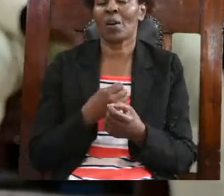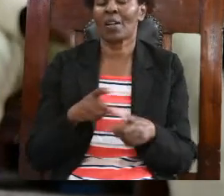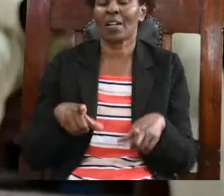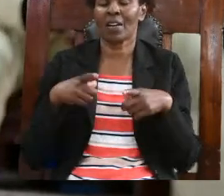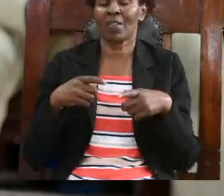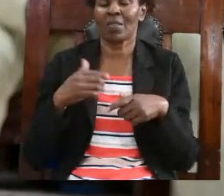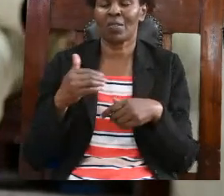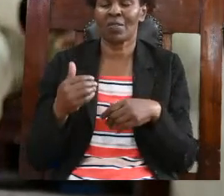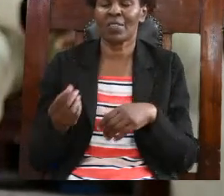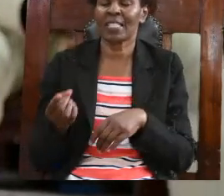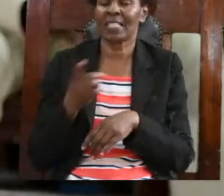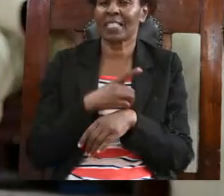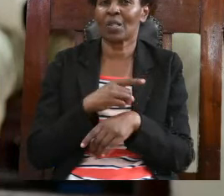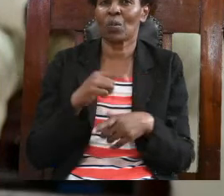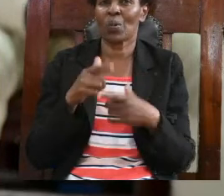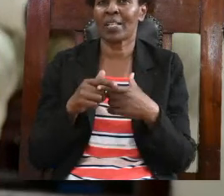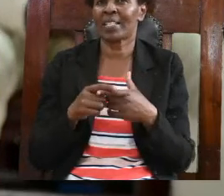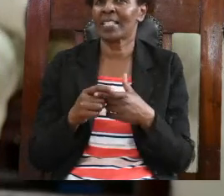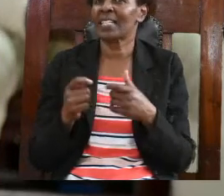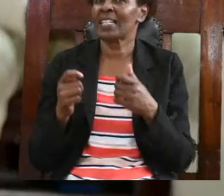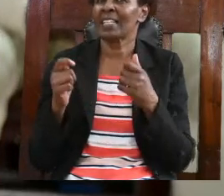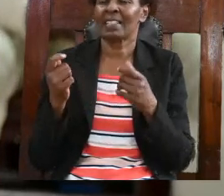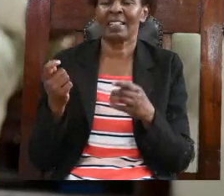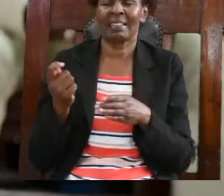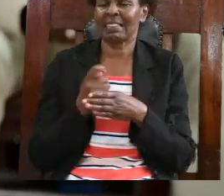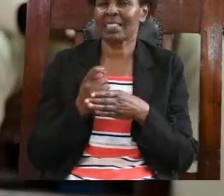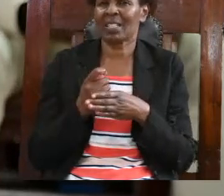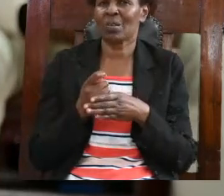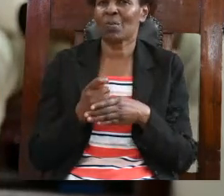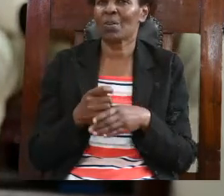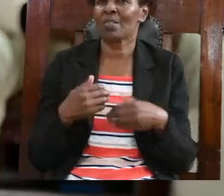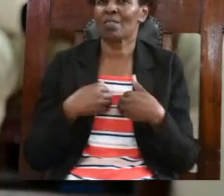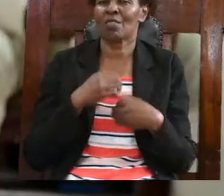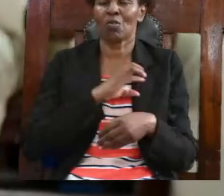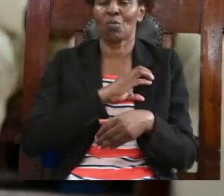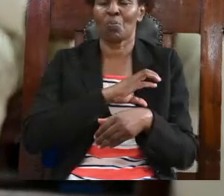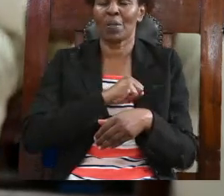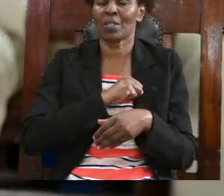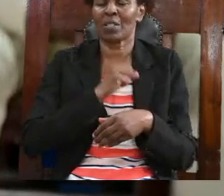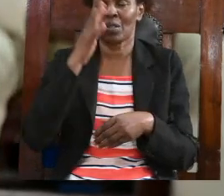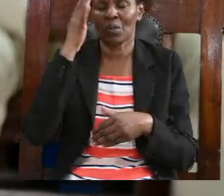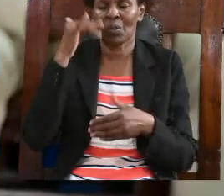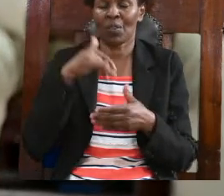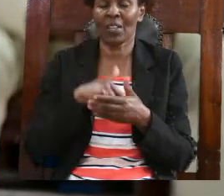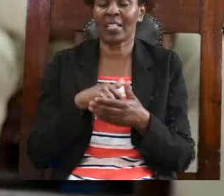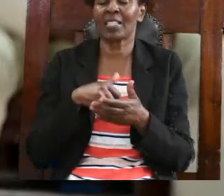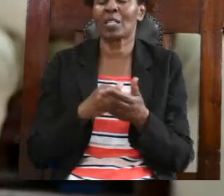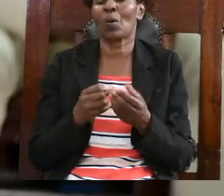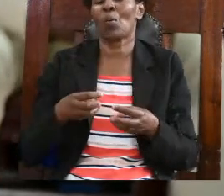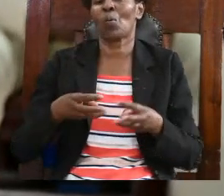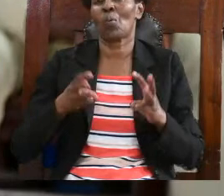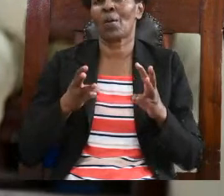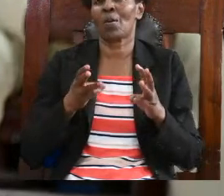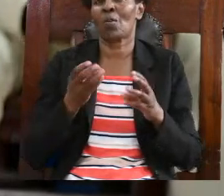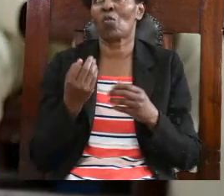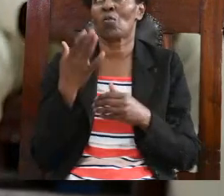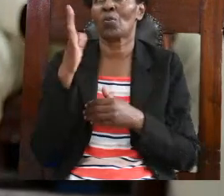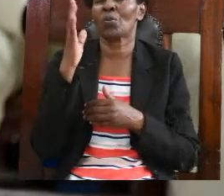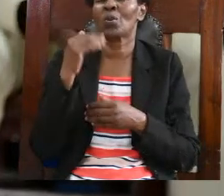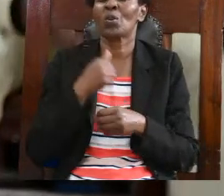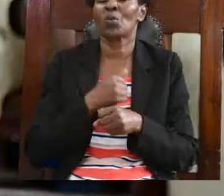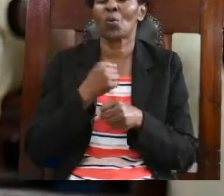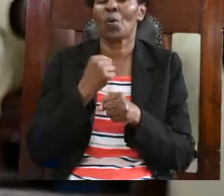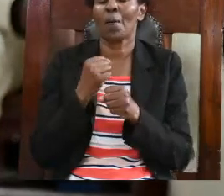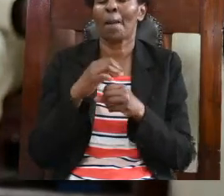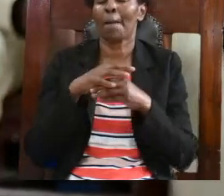siku, tunapojaribiwa, tunavumilia, tunajua ya kwamba ni hali moja yako ya